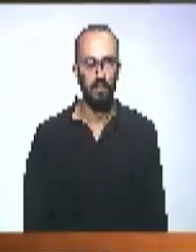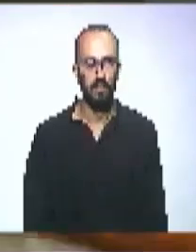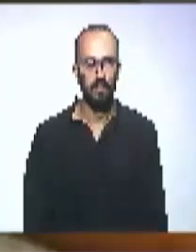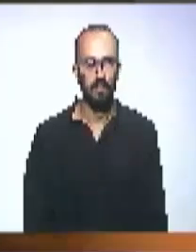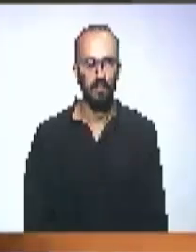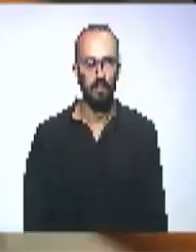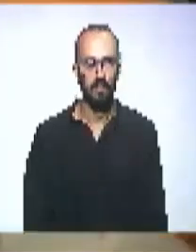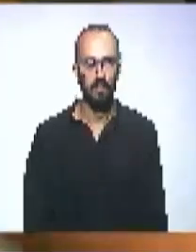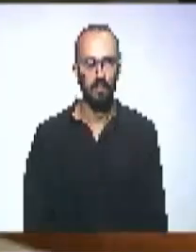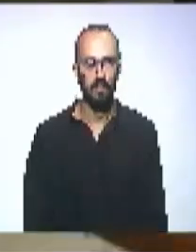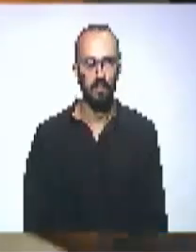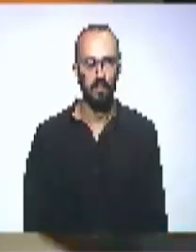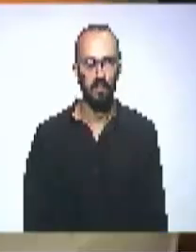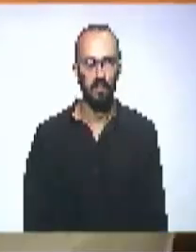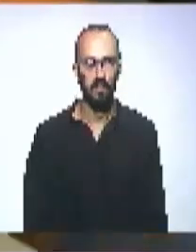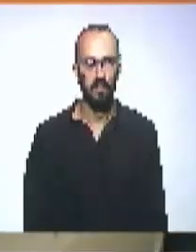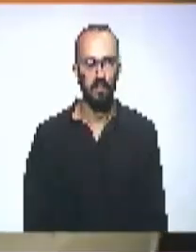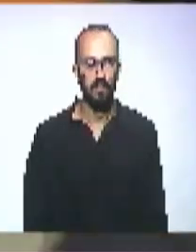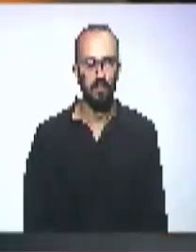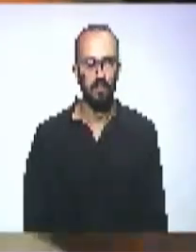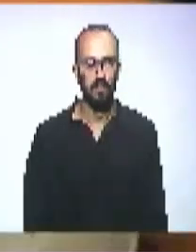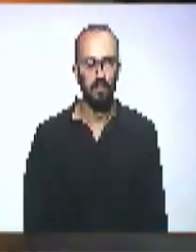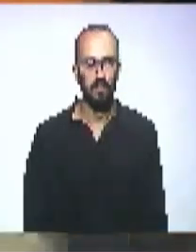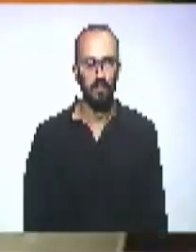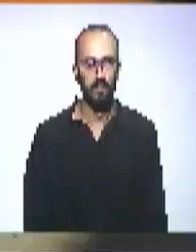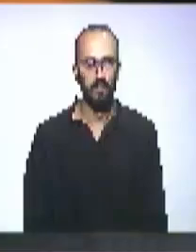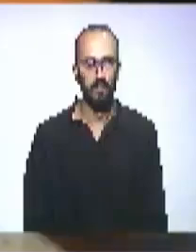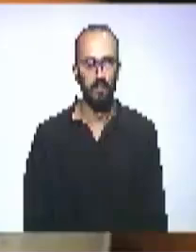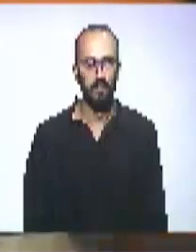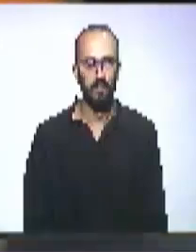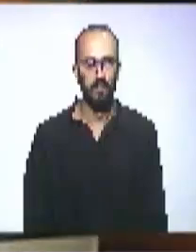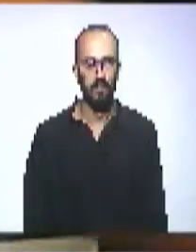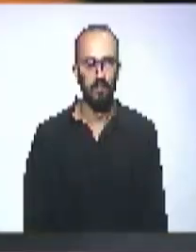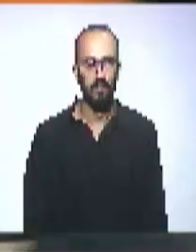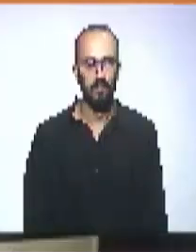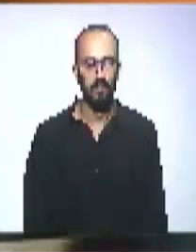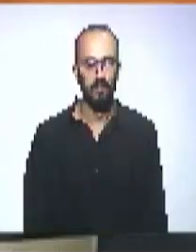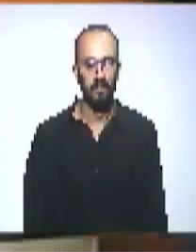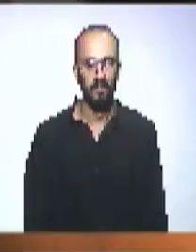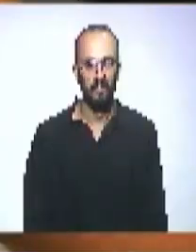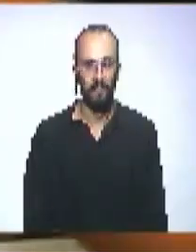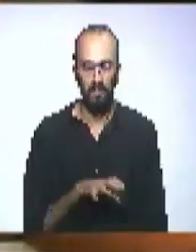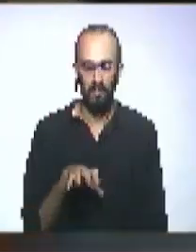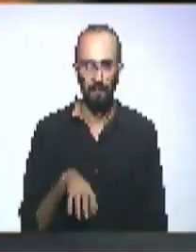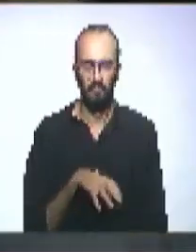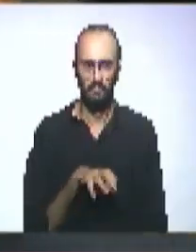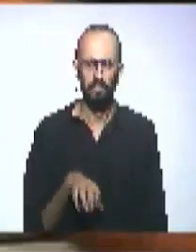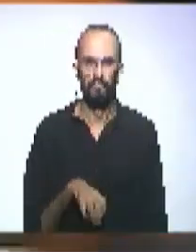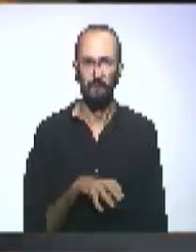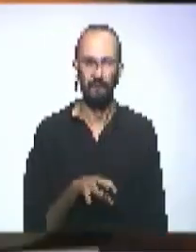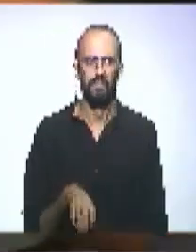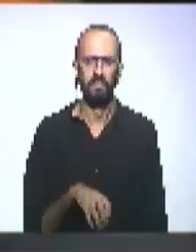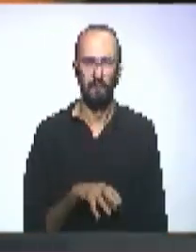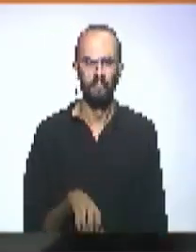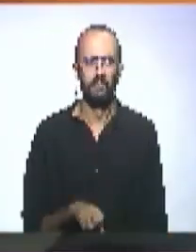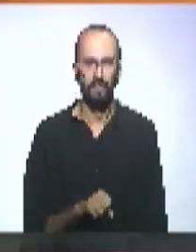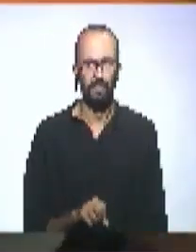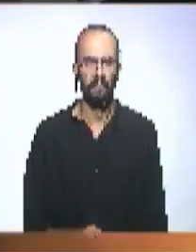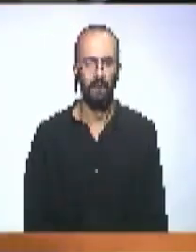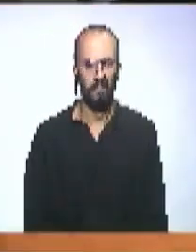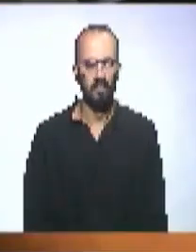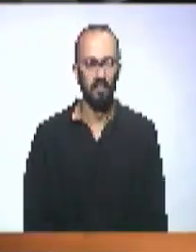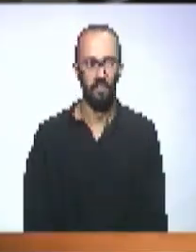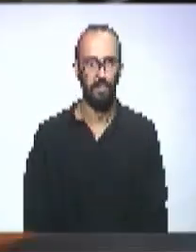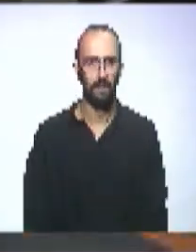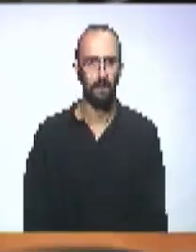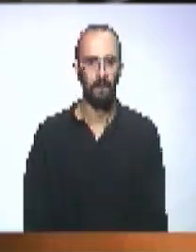ندخل كل التوابل في بعضها بس الأول، ملح وفلفل وورق لوري مطحون بالظبط،